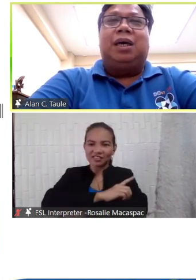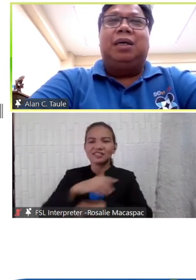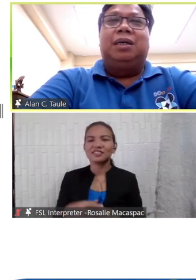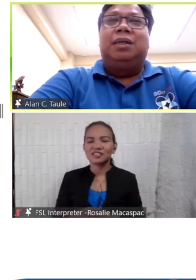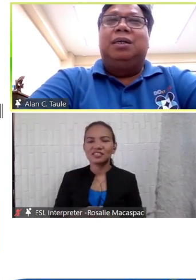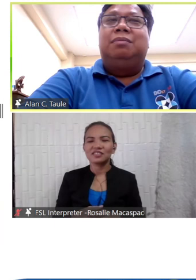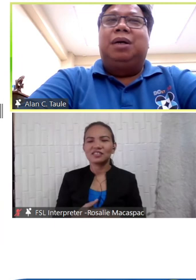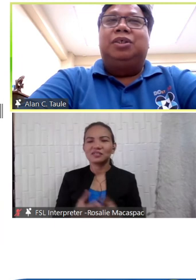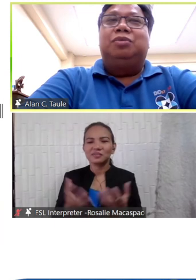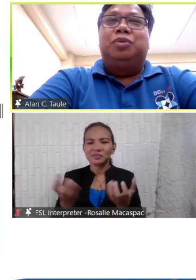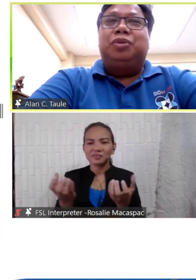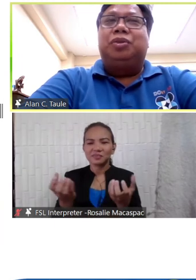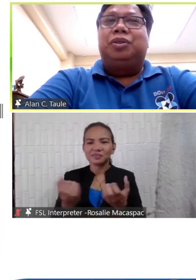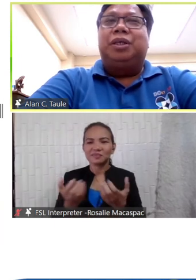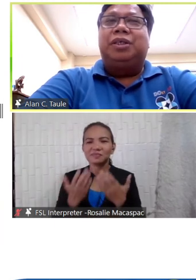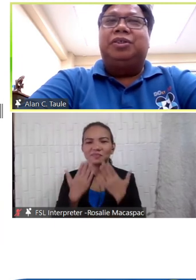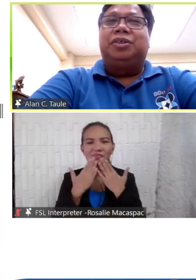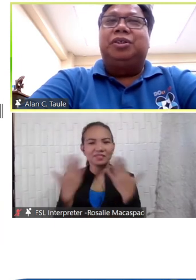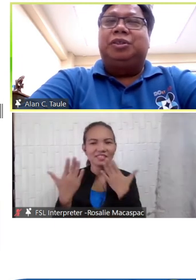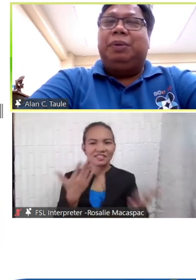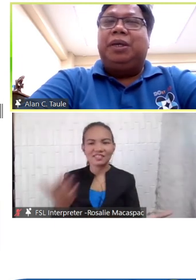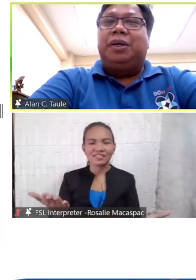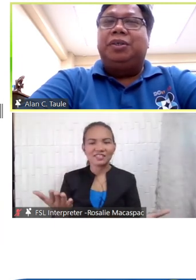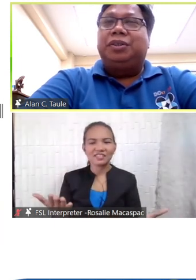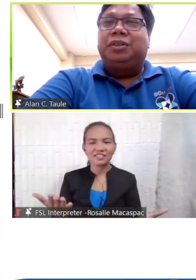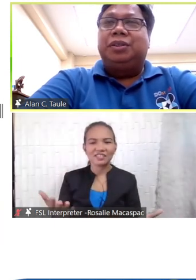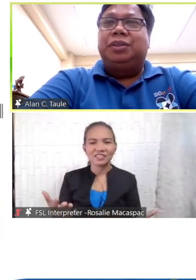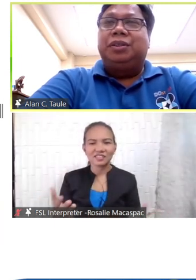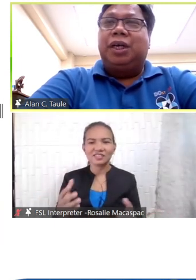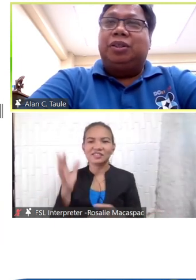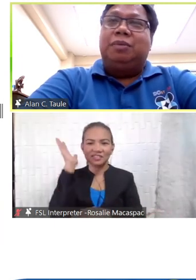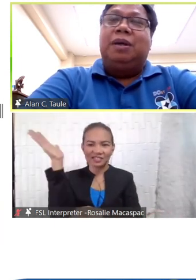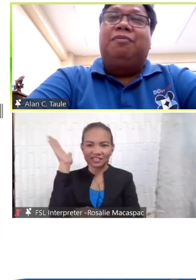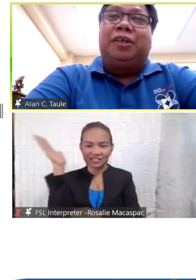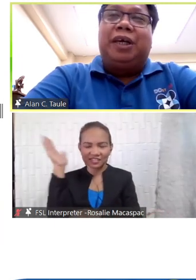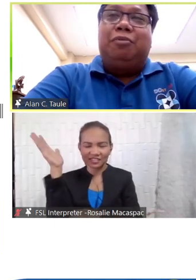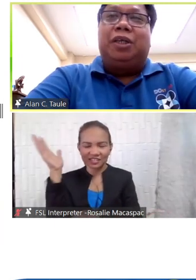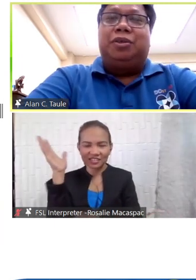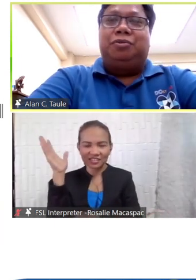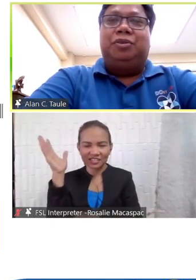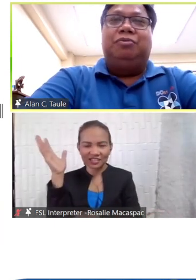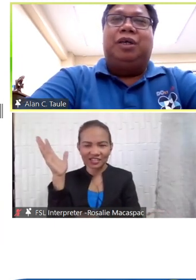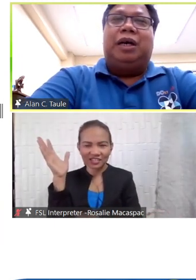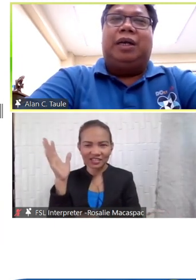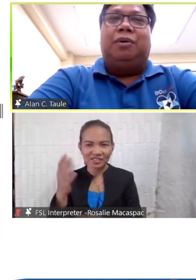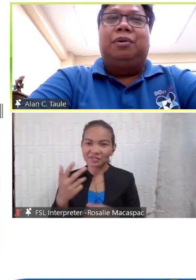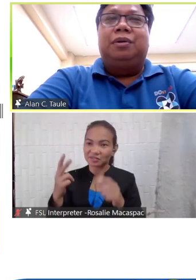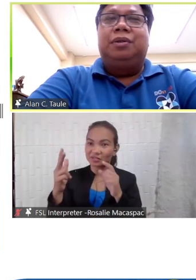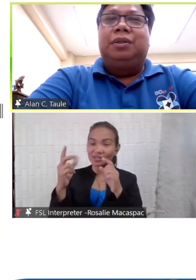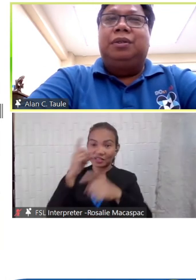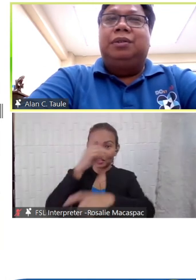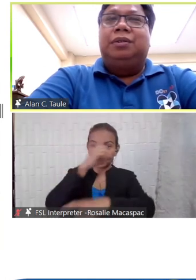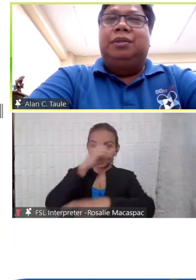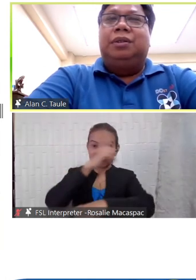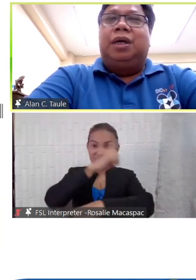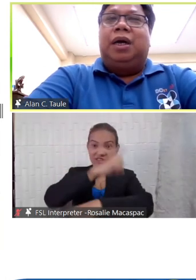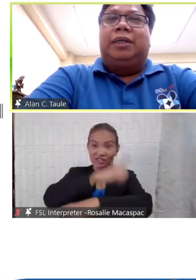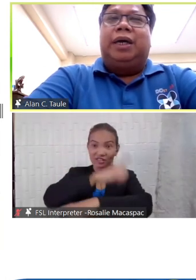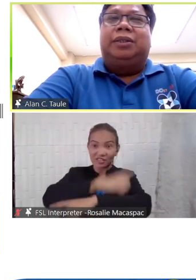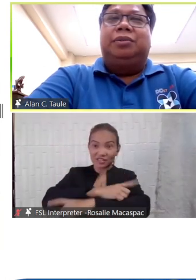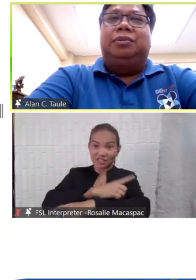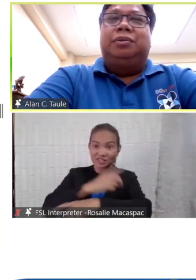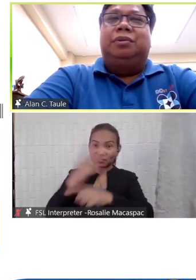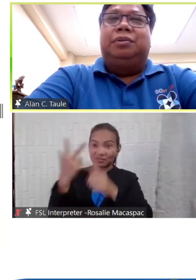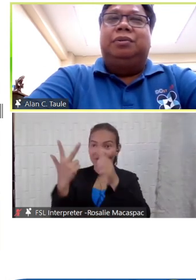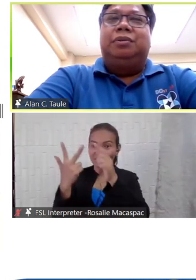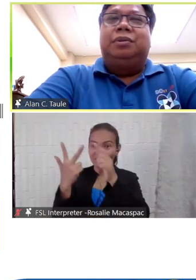sa mga sumusunod na resource speakers. Ito naman for day one, yung unang-unang araw. I'd